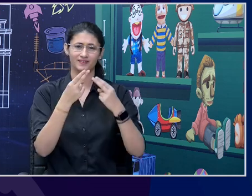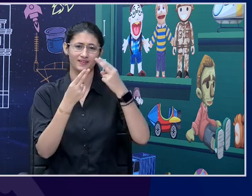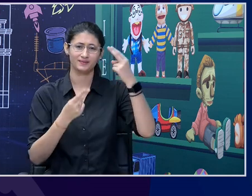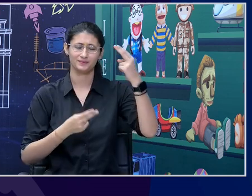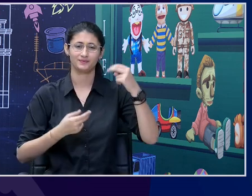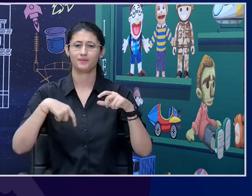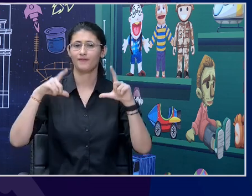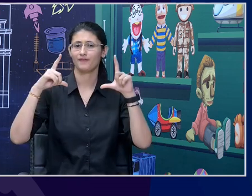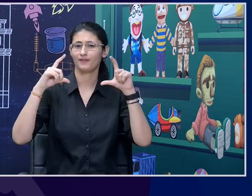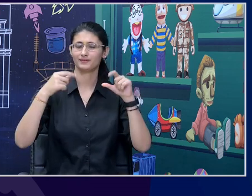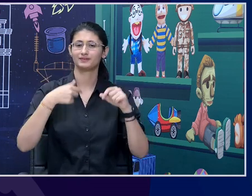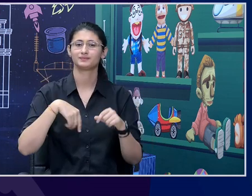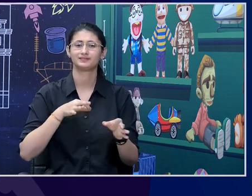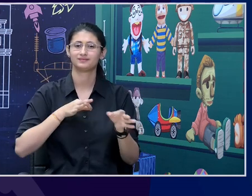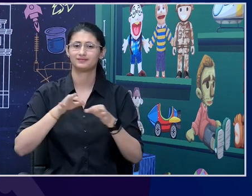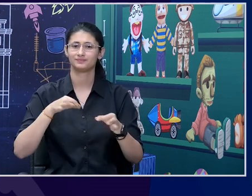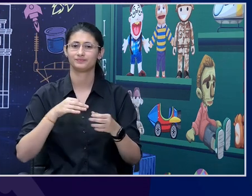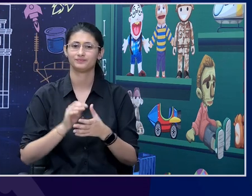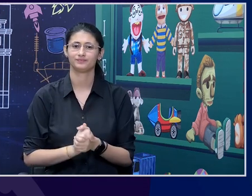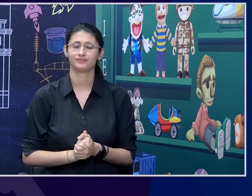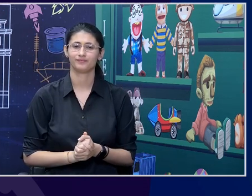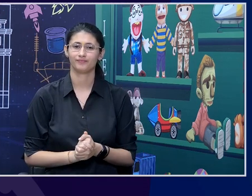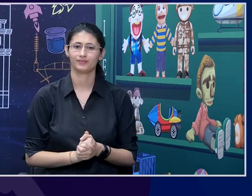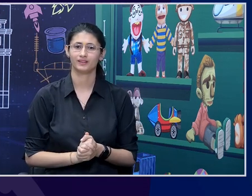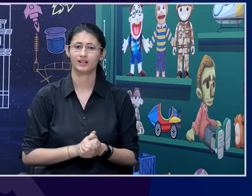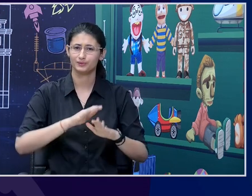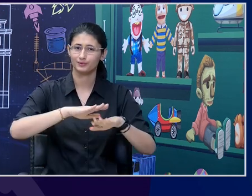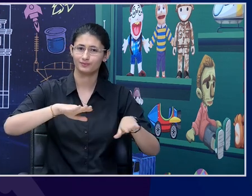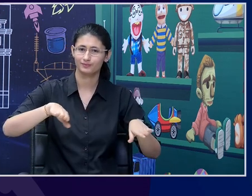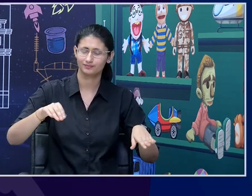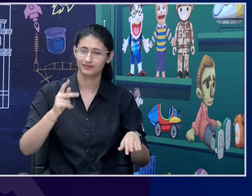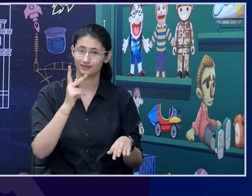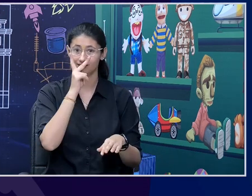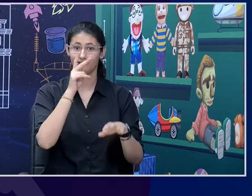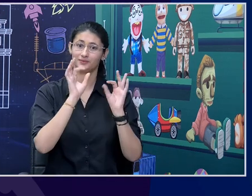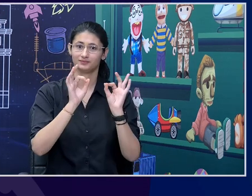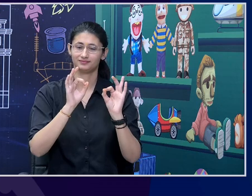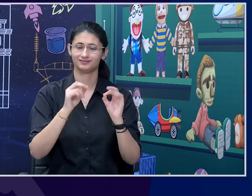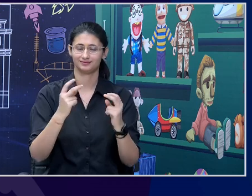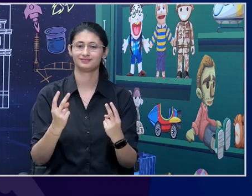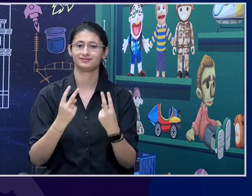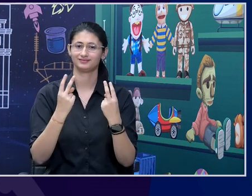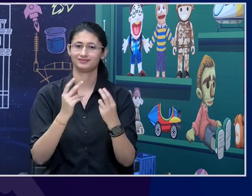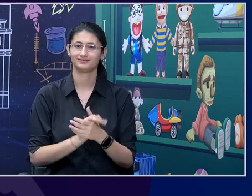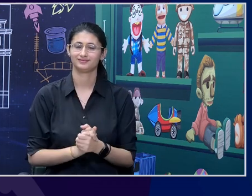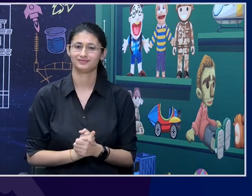देख सकते हैं आसानी से वो अपनी पुस्तक हो रही है का सकते हैं